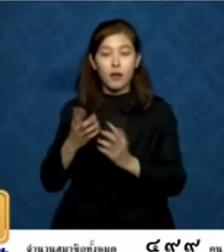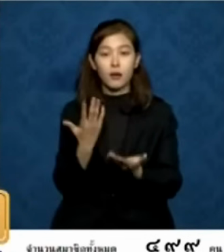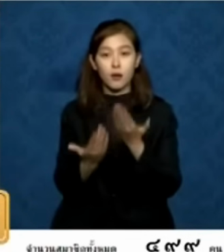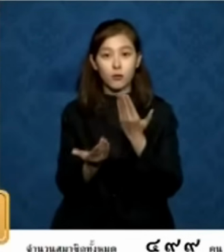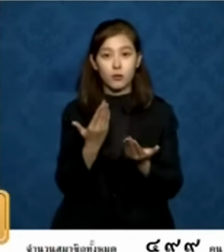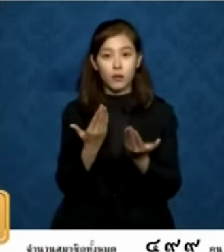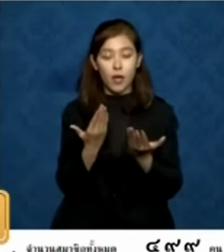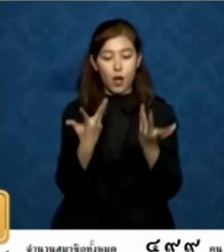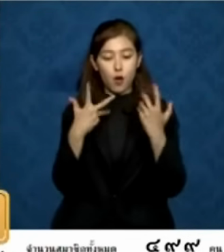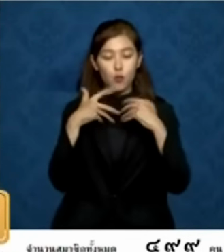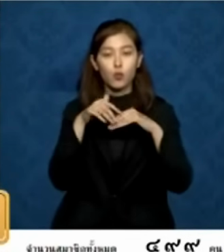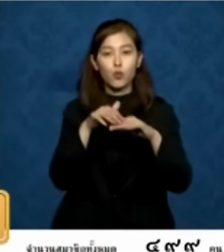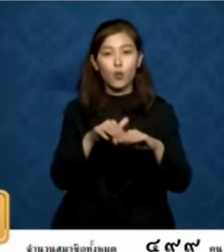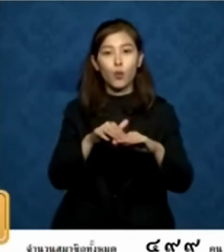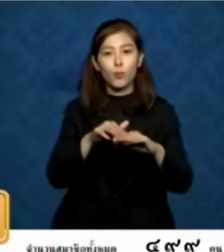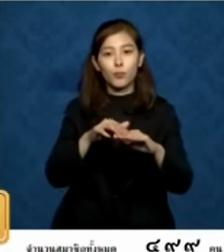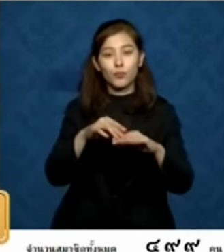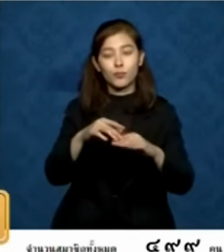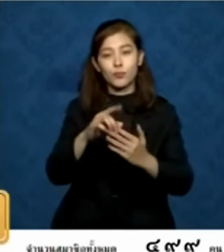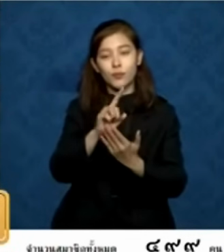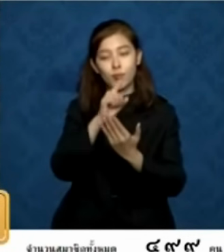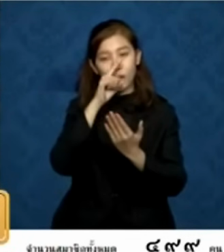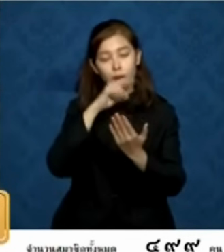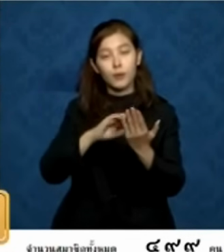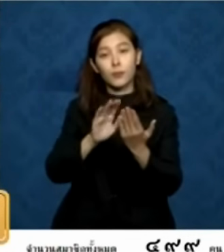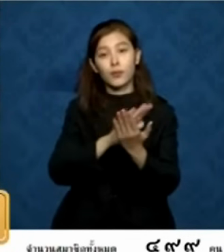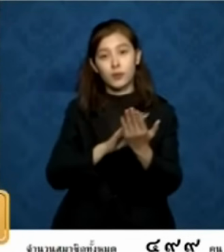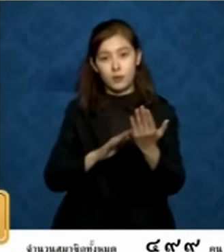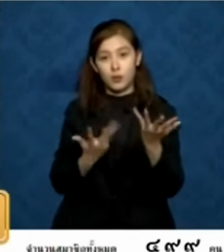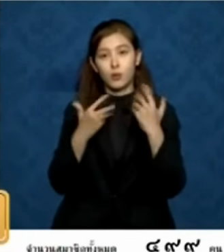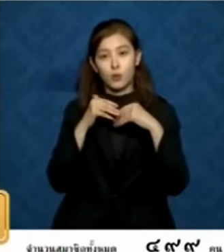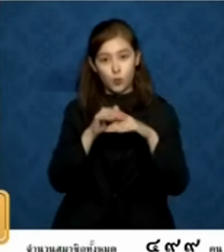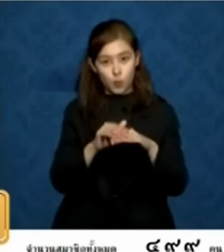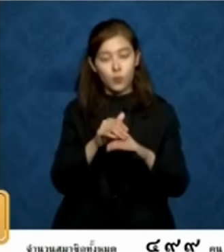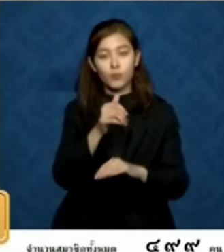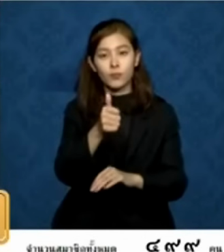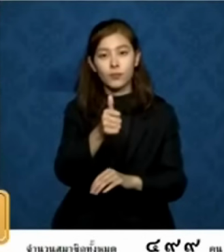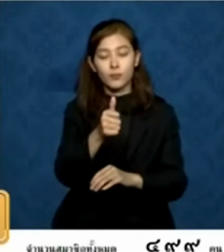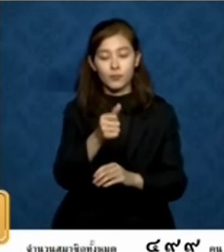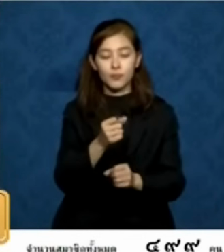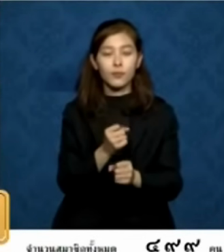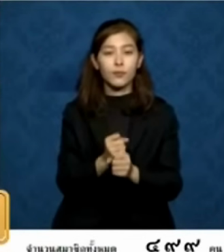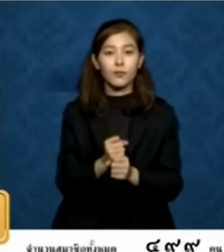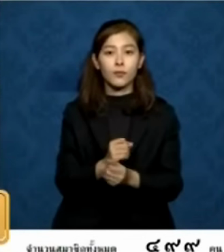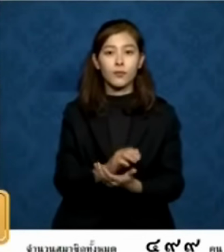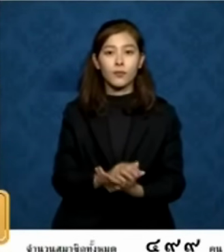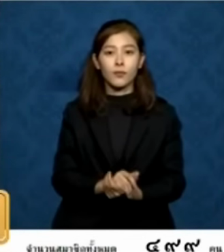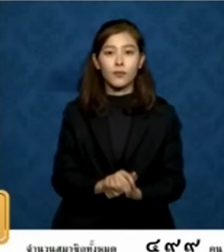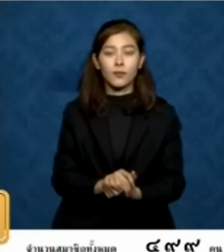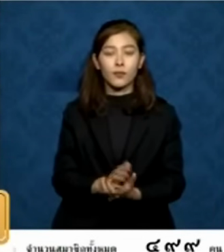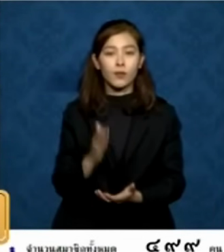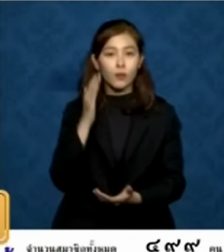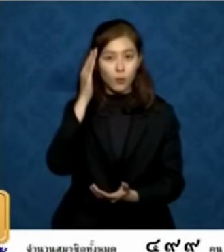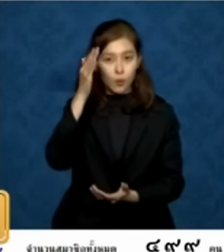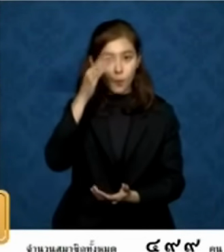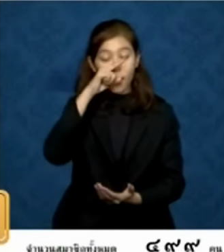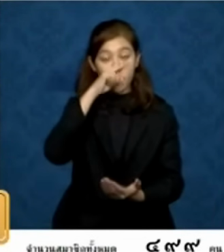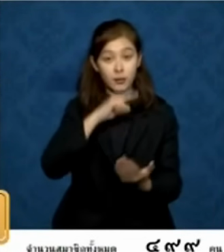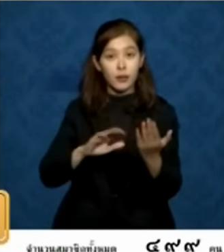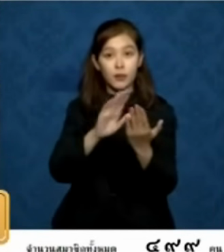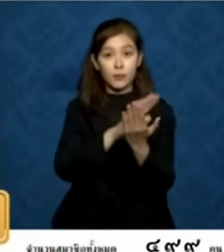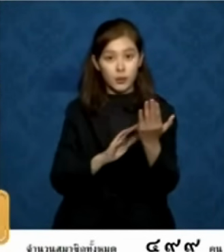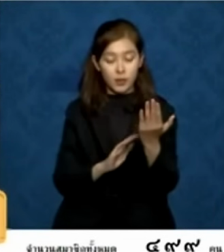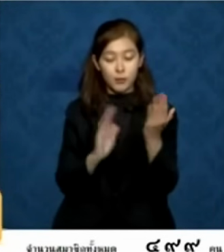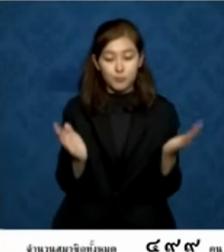ทศที่กินได้โดยสร้างจุดยืนที่เป็นประโยชน์ต่อคนไทยเป็นประเทศแนวหน้าในภูมิภาค